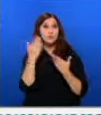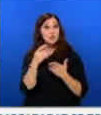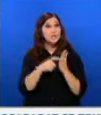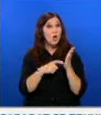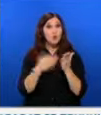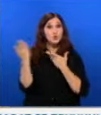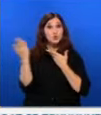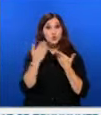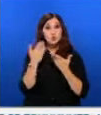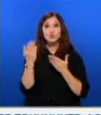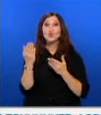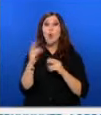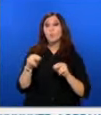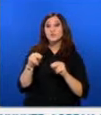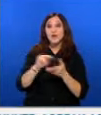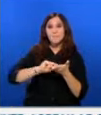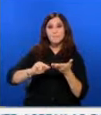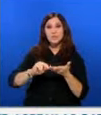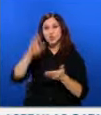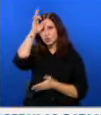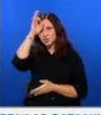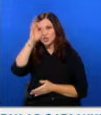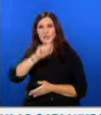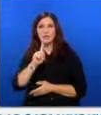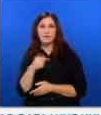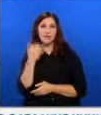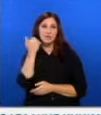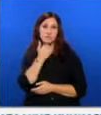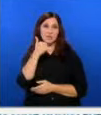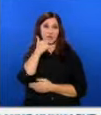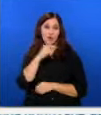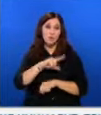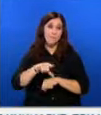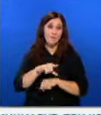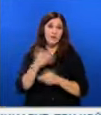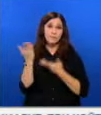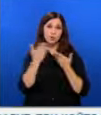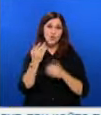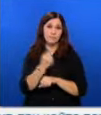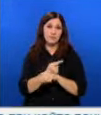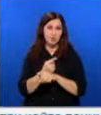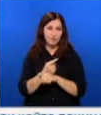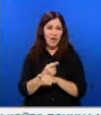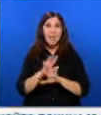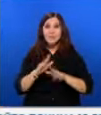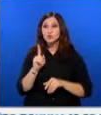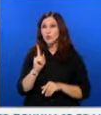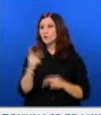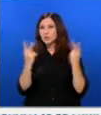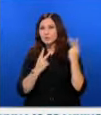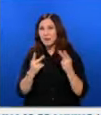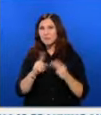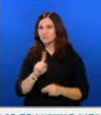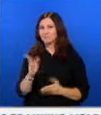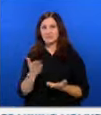закона за училищното образование пише, че учениците не трябва да използват телефоните си по време на учебните часове. Нещо, което разбрахме, не